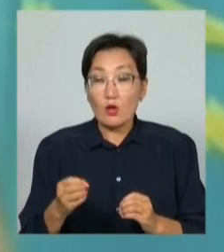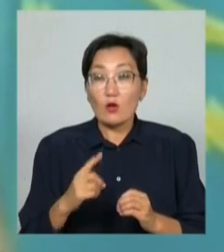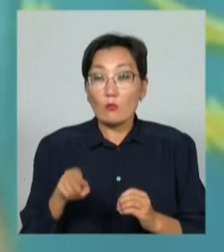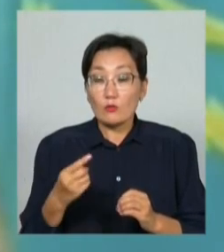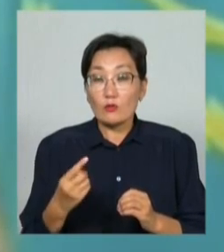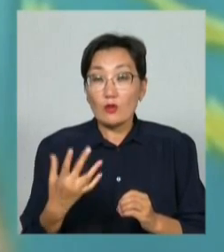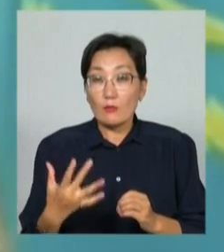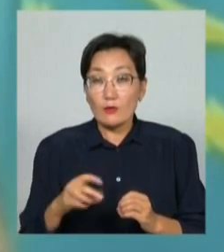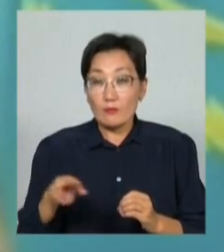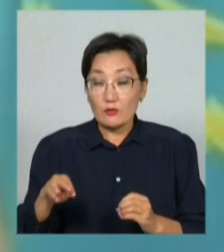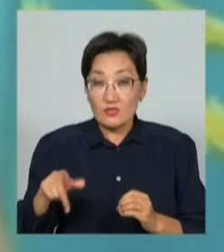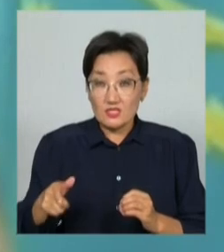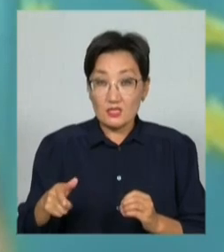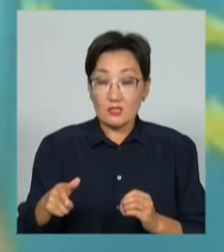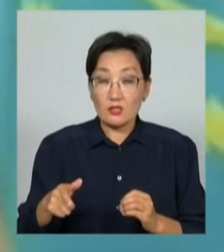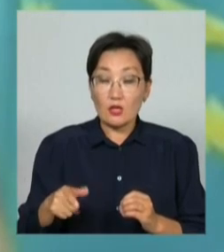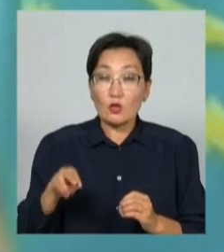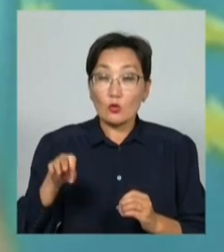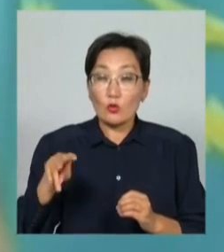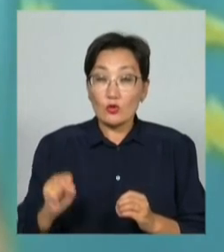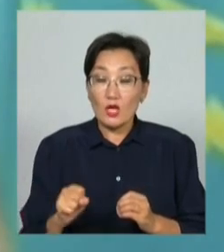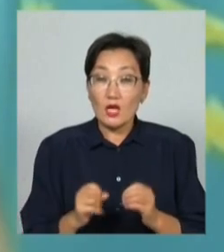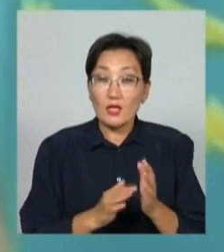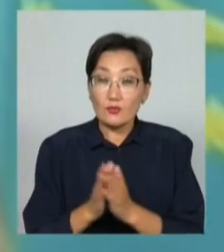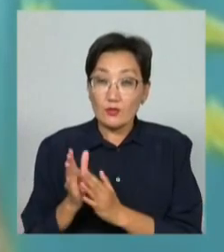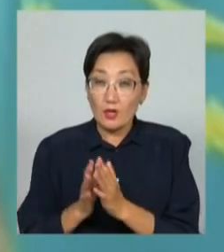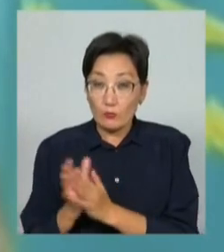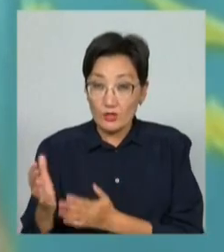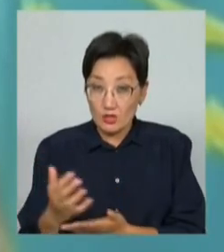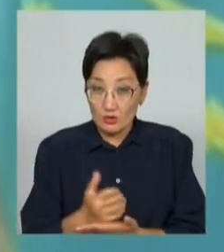миллион тонна астық бастырылды.